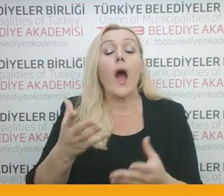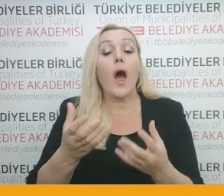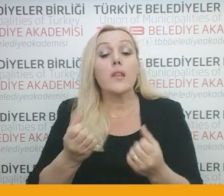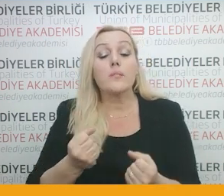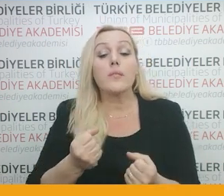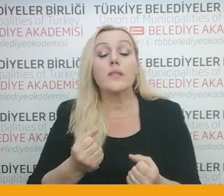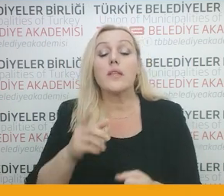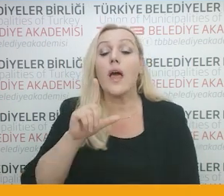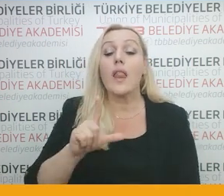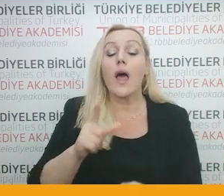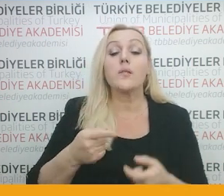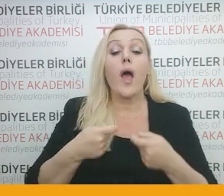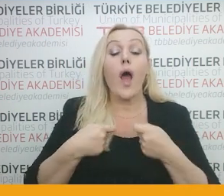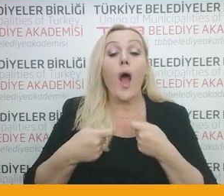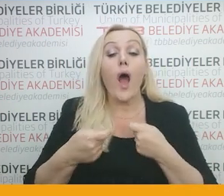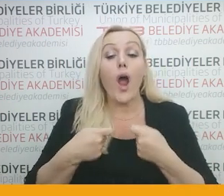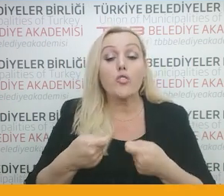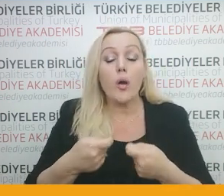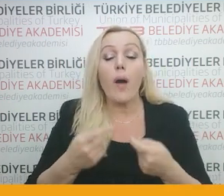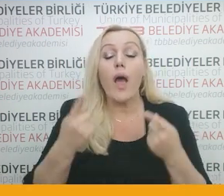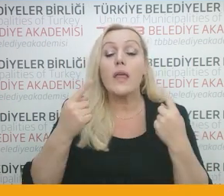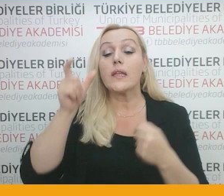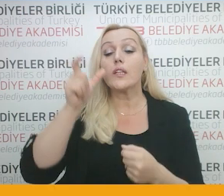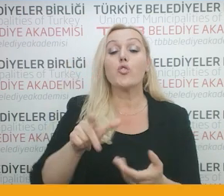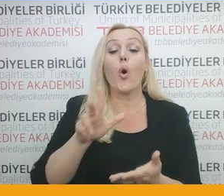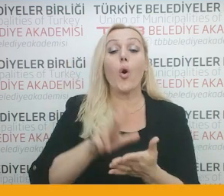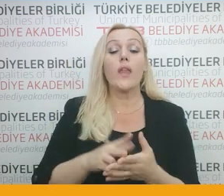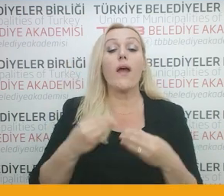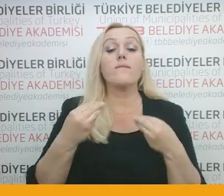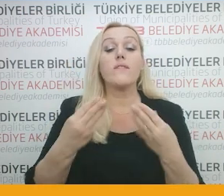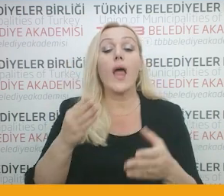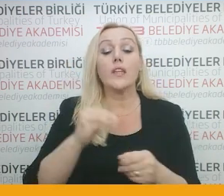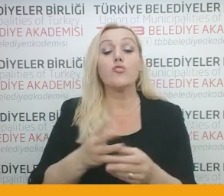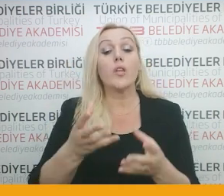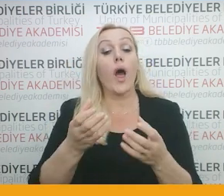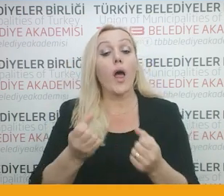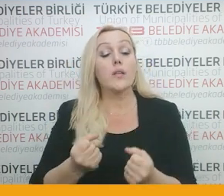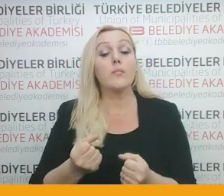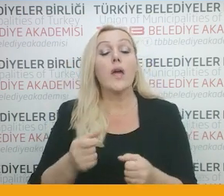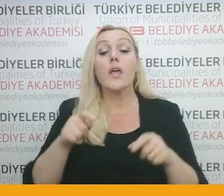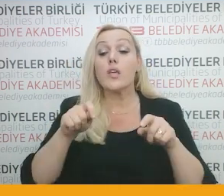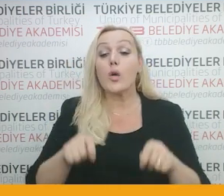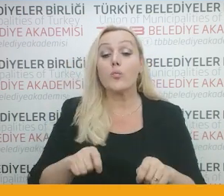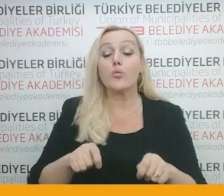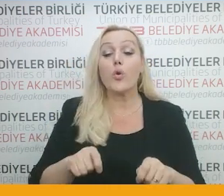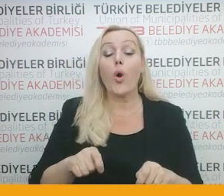ediniyoruz? Harcama yetkilisi onay verdiği için bu alım yapılıyor. Demirbaşlar alım yapılıyor.